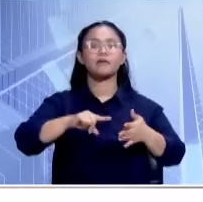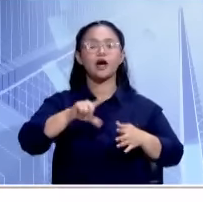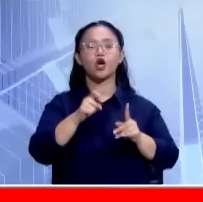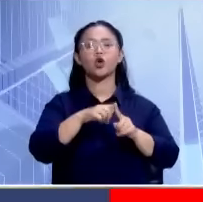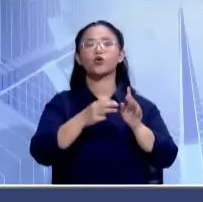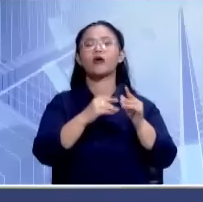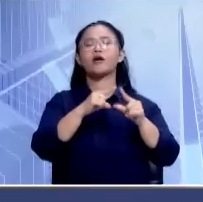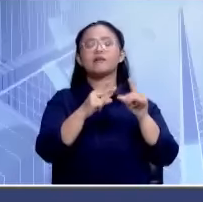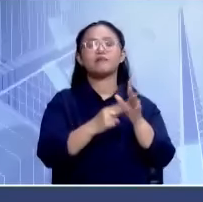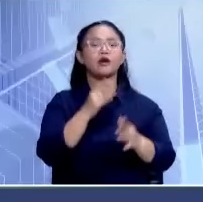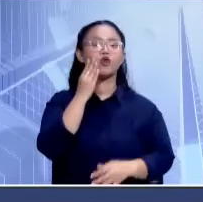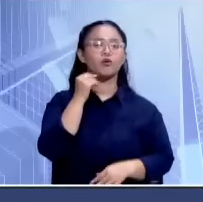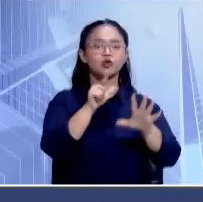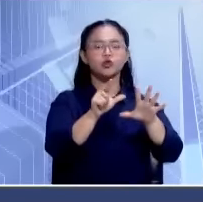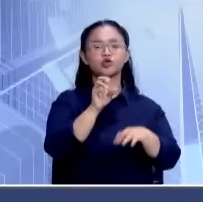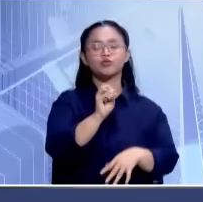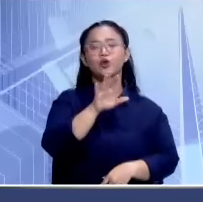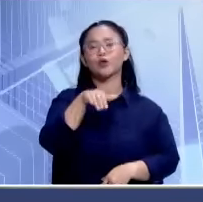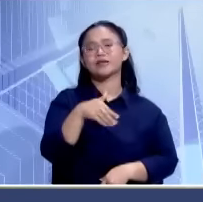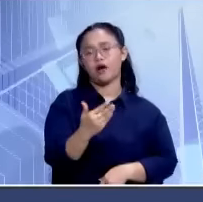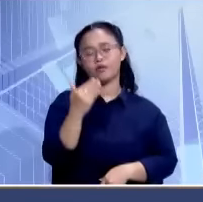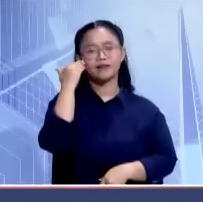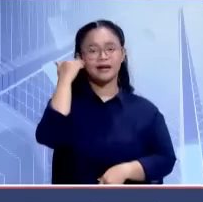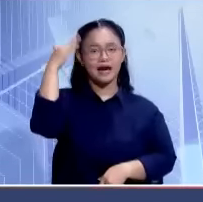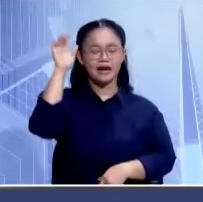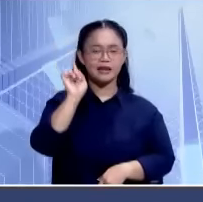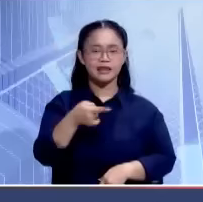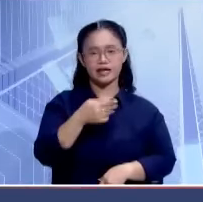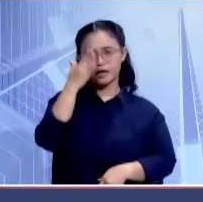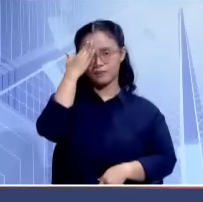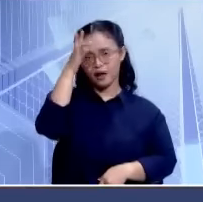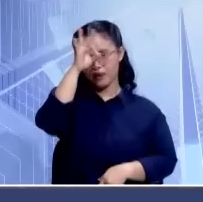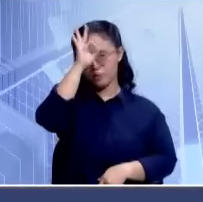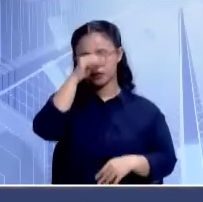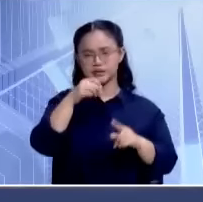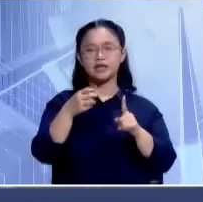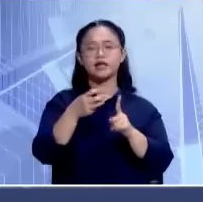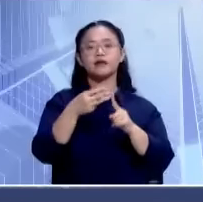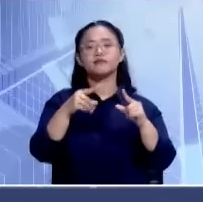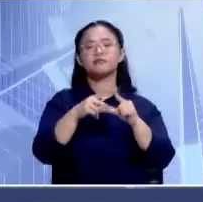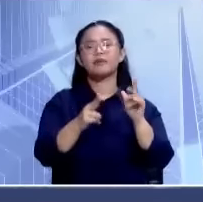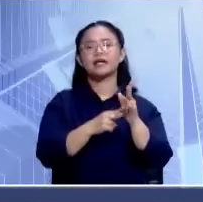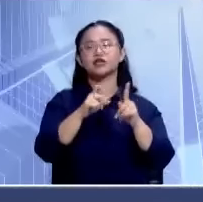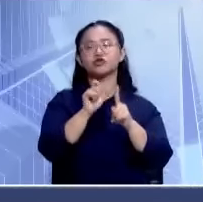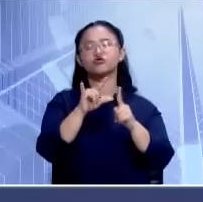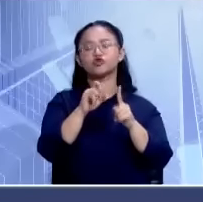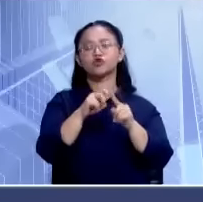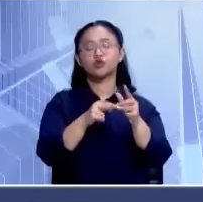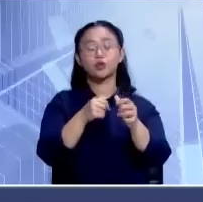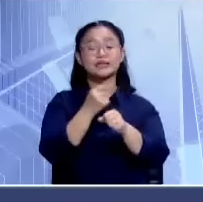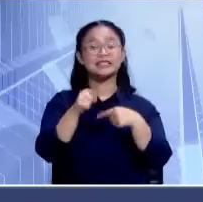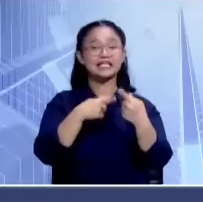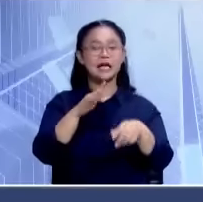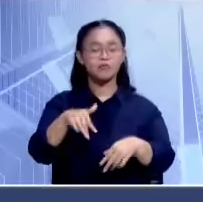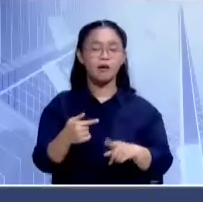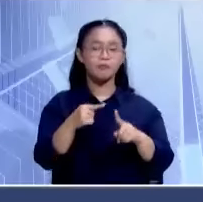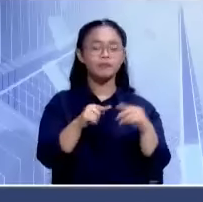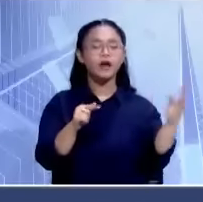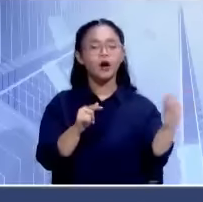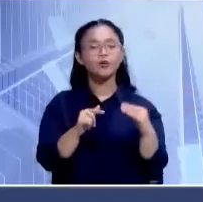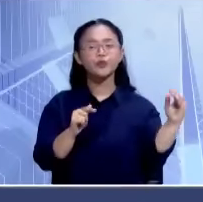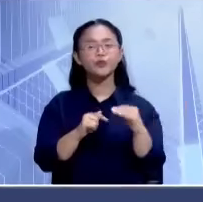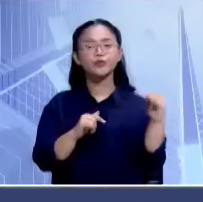Haiti, 70 tahun, yakni kakak kandung mantan Kapolri Badruddin Haiti. Menurut warga, kecelakaan bermula saat minibus melaju dari